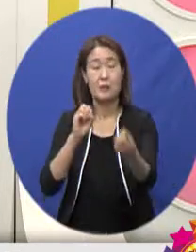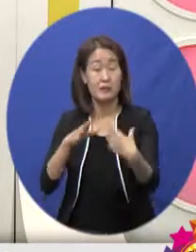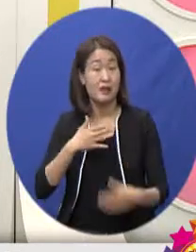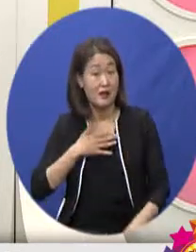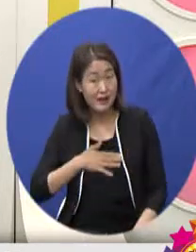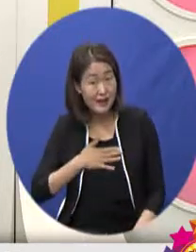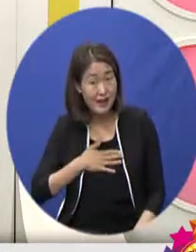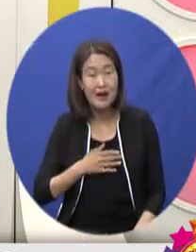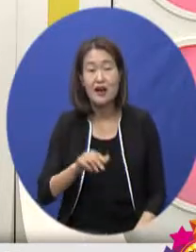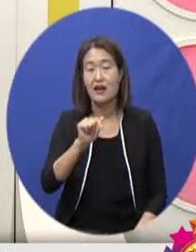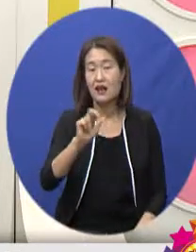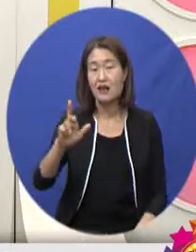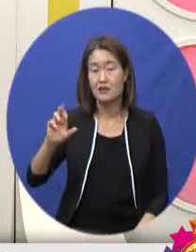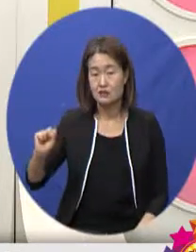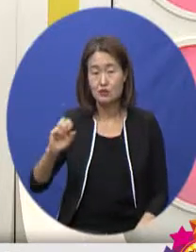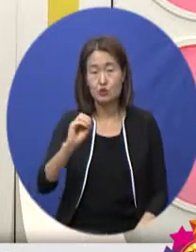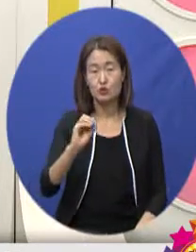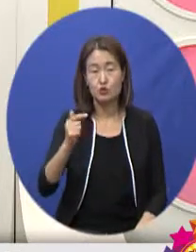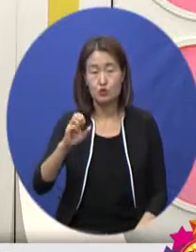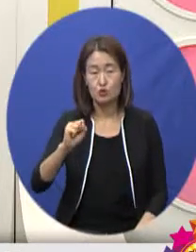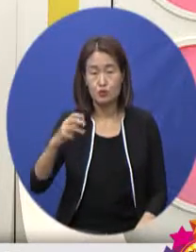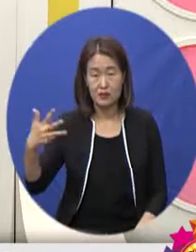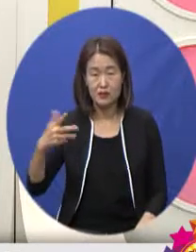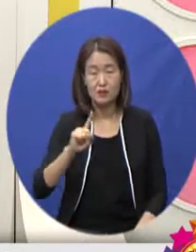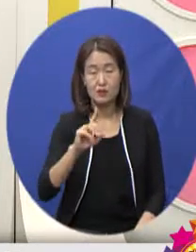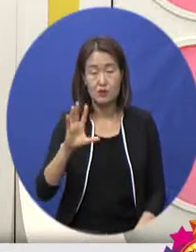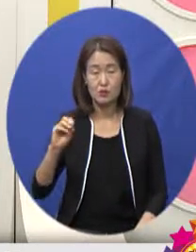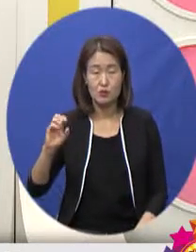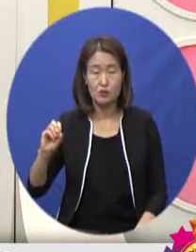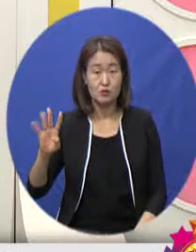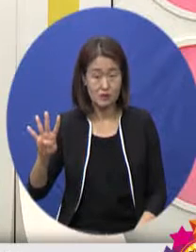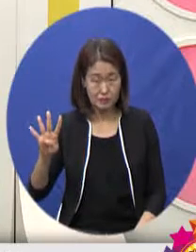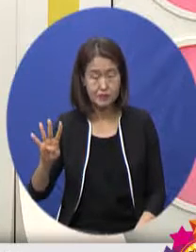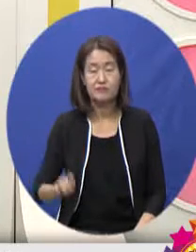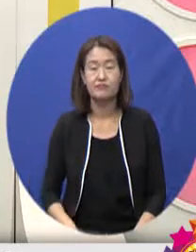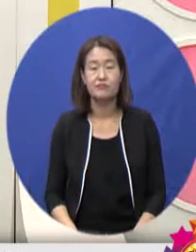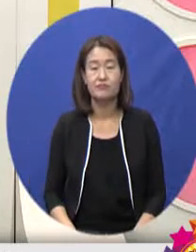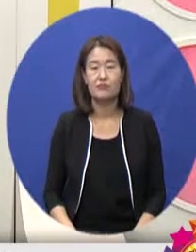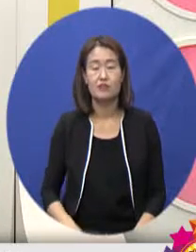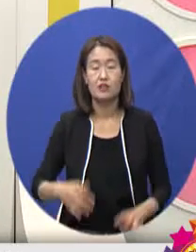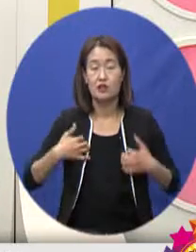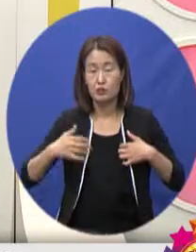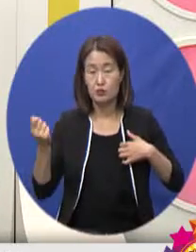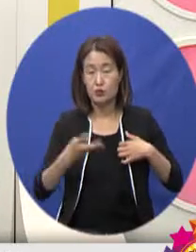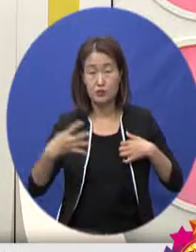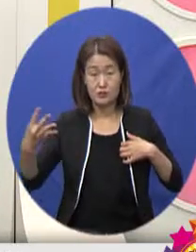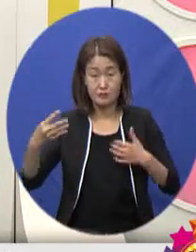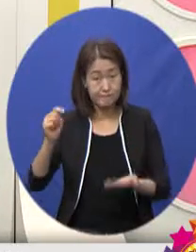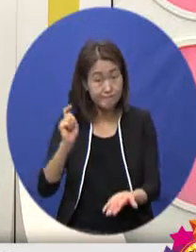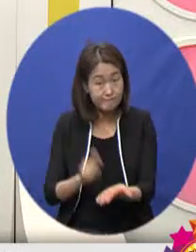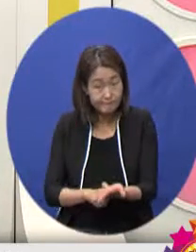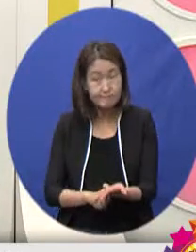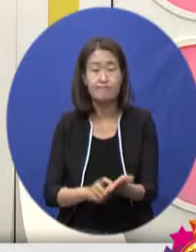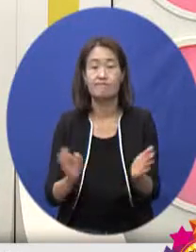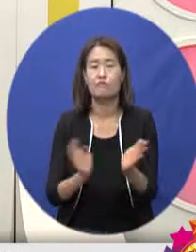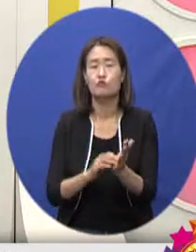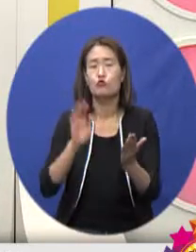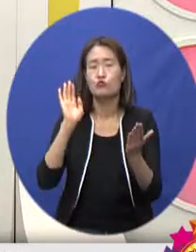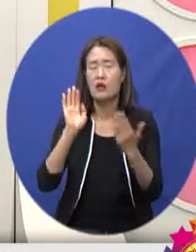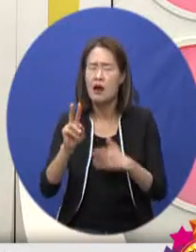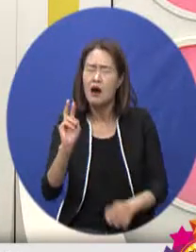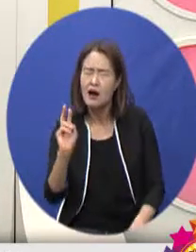정답을 아시는 분은 ARS 060-608-1004번 퀴즈 참여 4번을 누르신 다음에